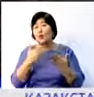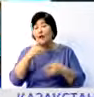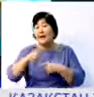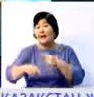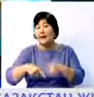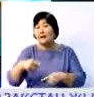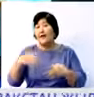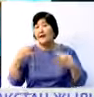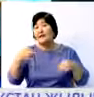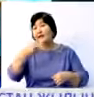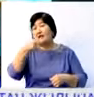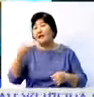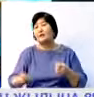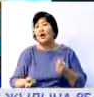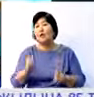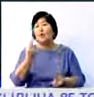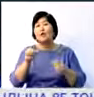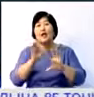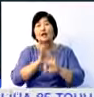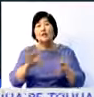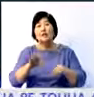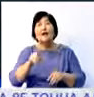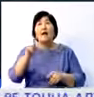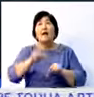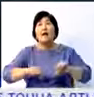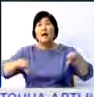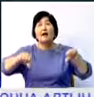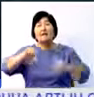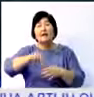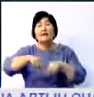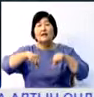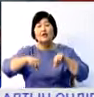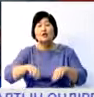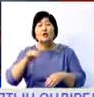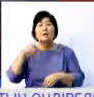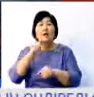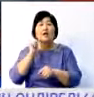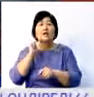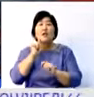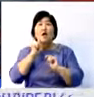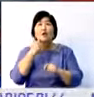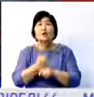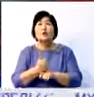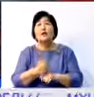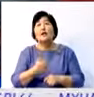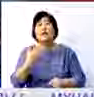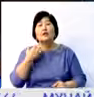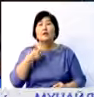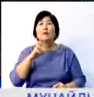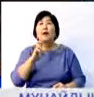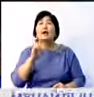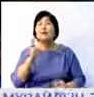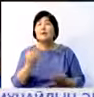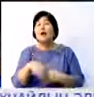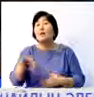кезеңде еркін тақырыпта туындыларын ұсынды. Қазылар алқасының шешімімен бас жүлдені қызылордалық Ғабит Кәдірбай еншіледі.